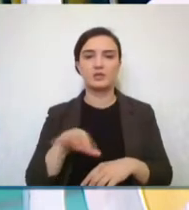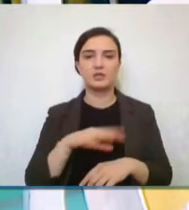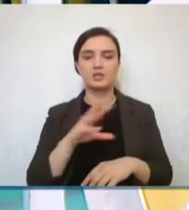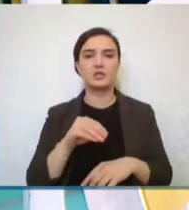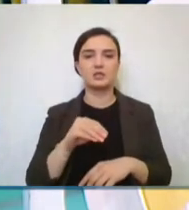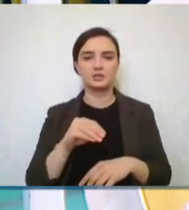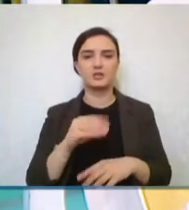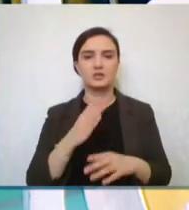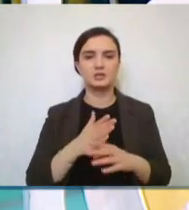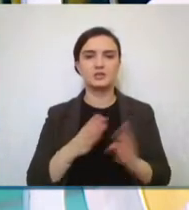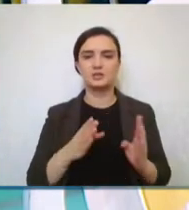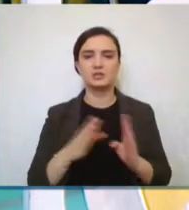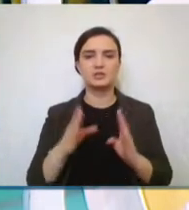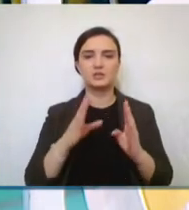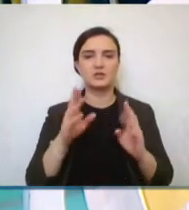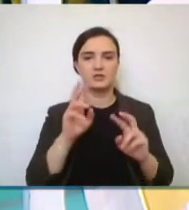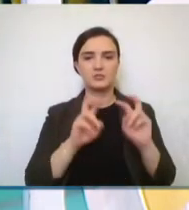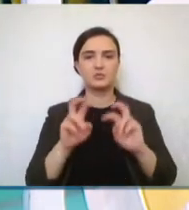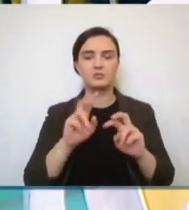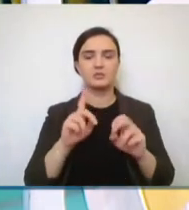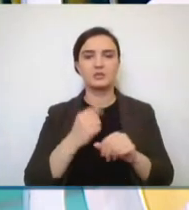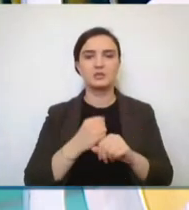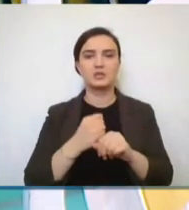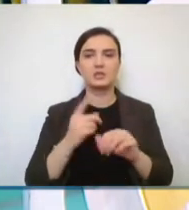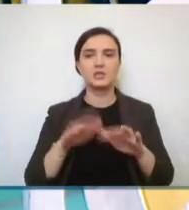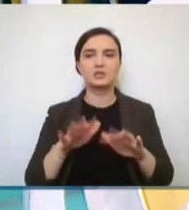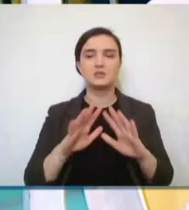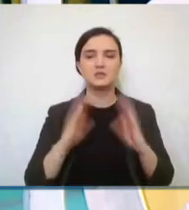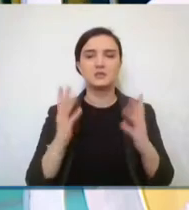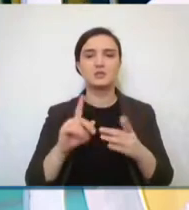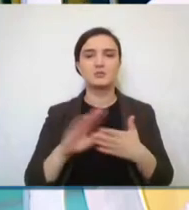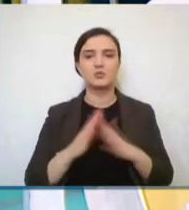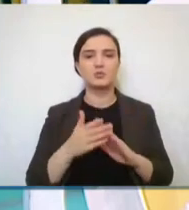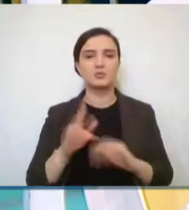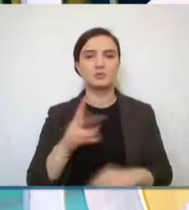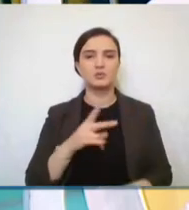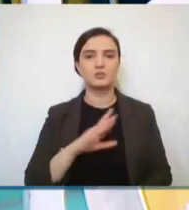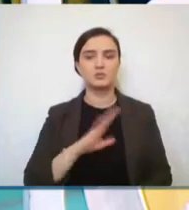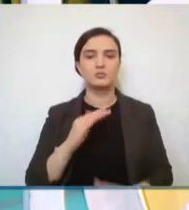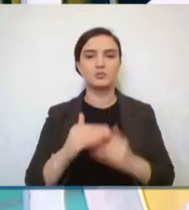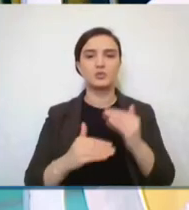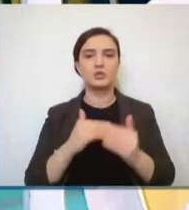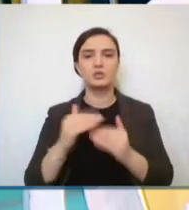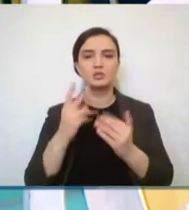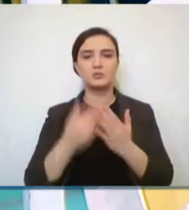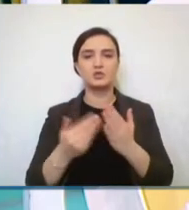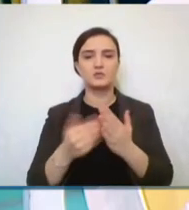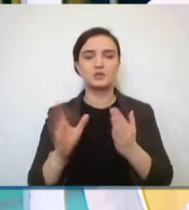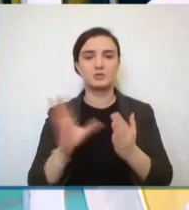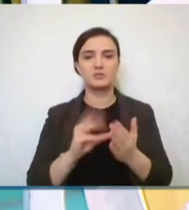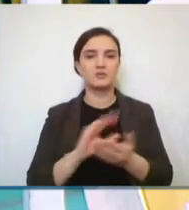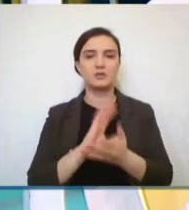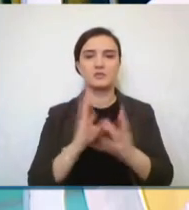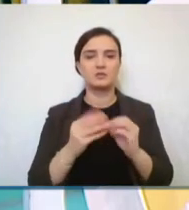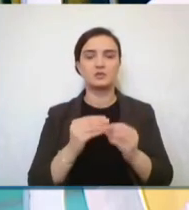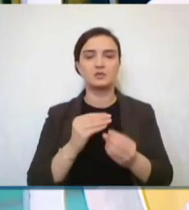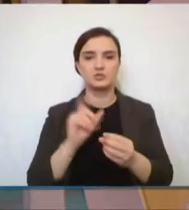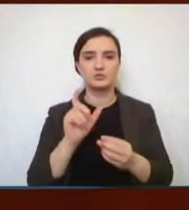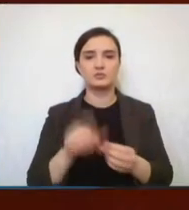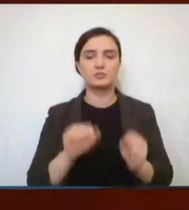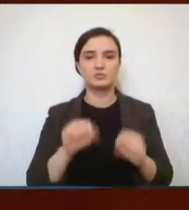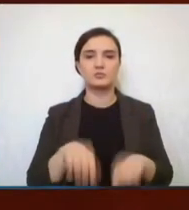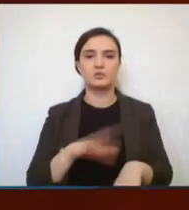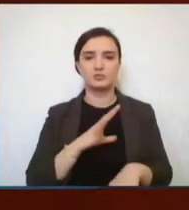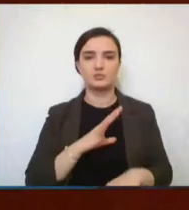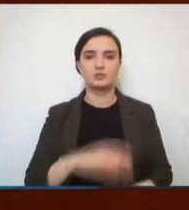გასაკეთებელი, რომ იცოდეთ რა სივრცეში და რა მდგომარეობაში არ უნდა იყოს, ანუ პროგრესის მაჩვენებელი ყველა ვარიანტში შეიძლება ადამიანს ჰქონდეს.